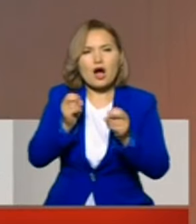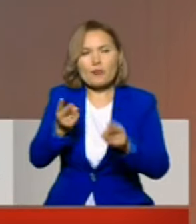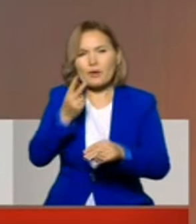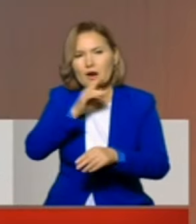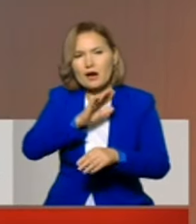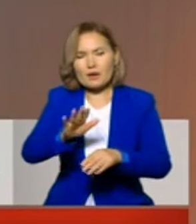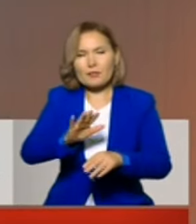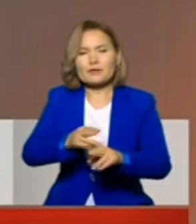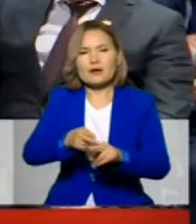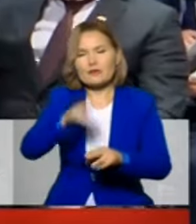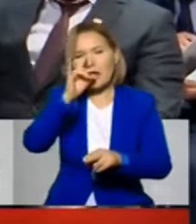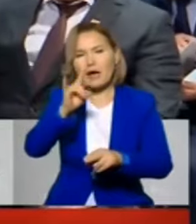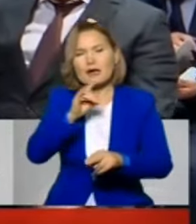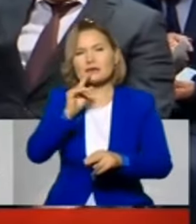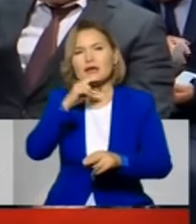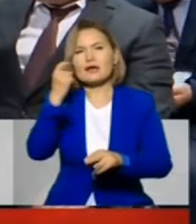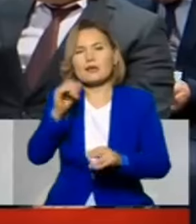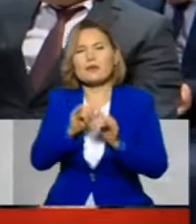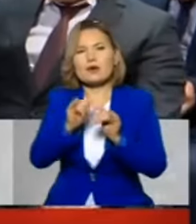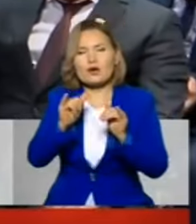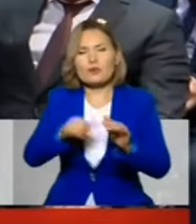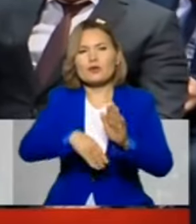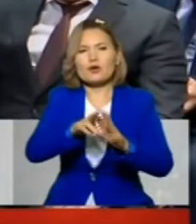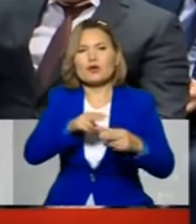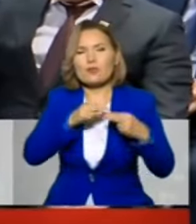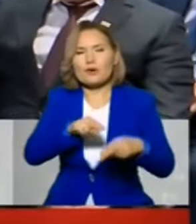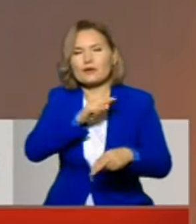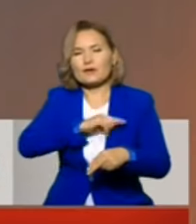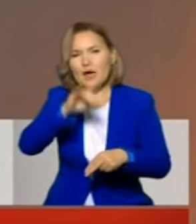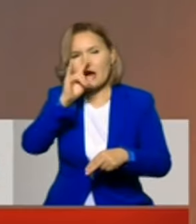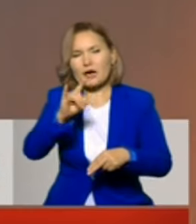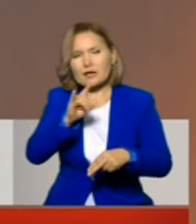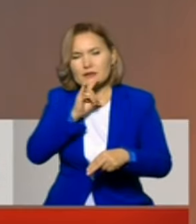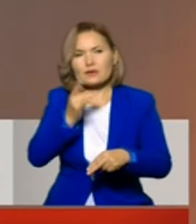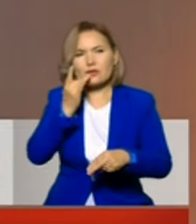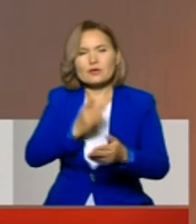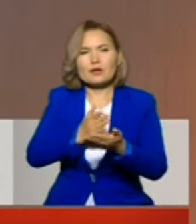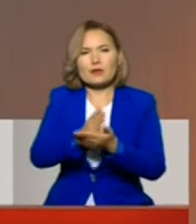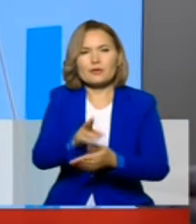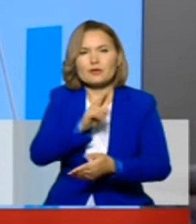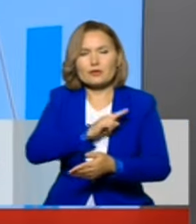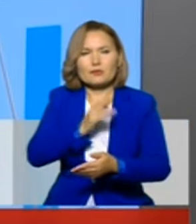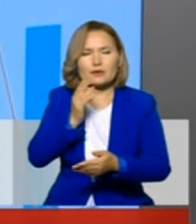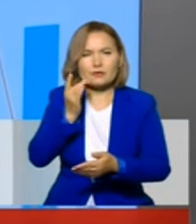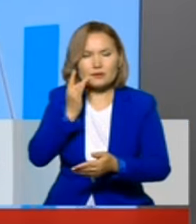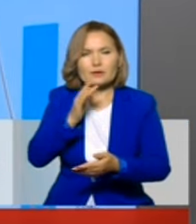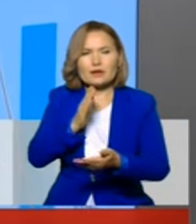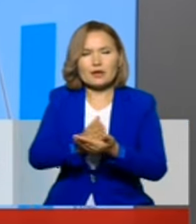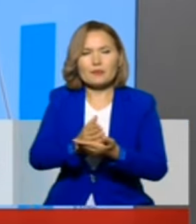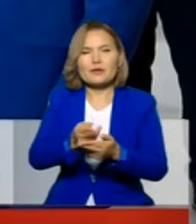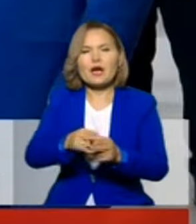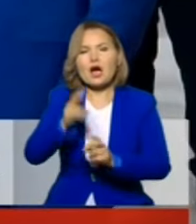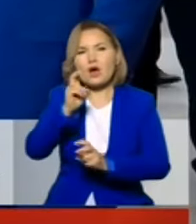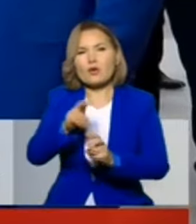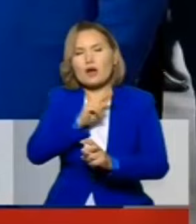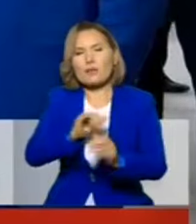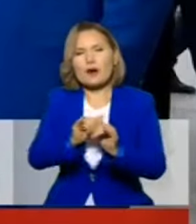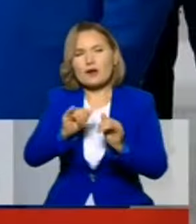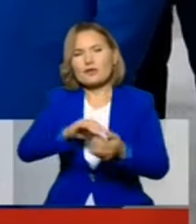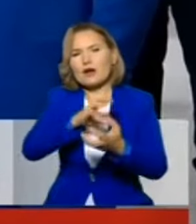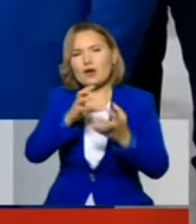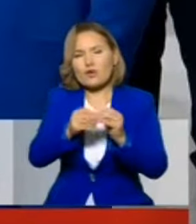қарамай, ел экономикасын өркендетуге үлес қосып, отанымыздың игілігіне қызмет етіп келеді. Үкімет басшысы өңдеу өнеркәсіптерін